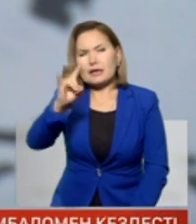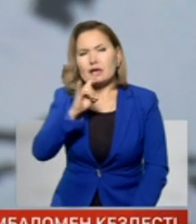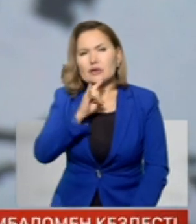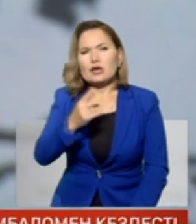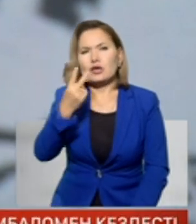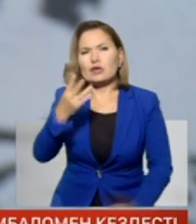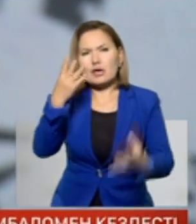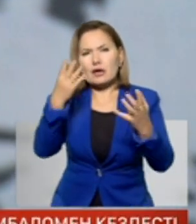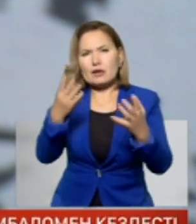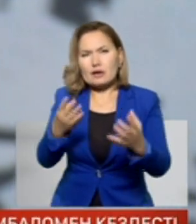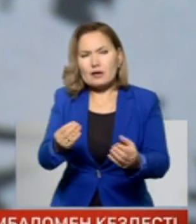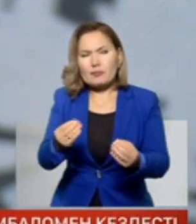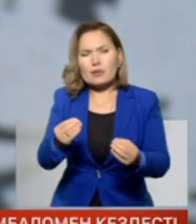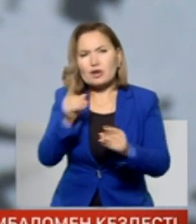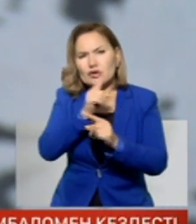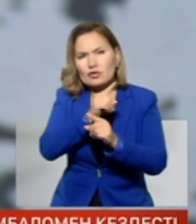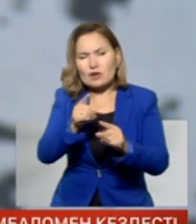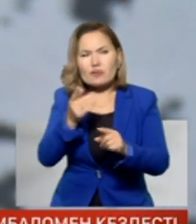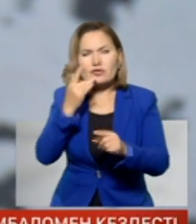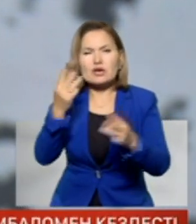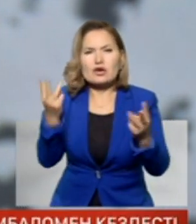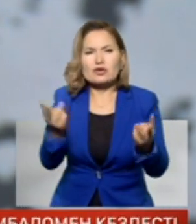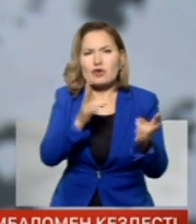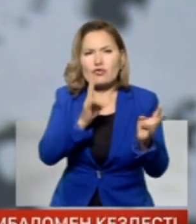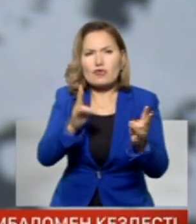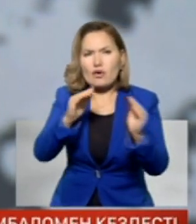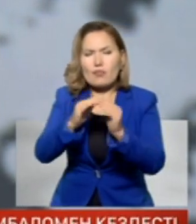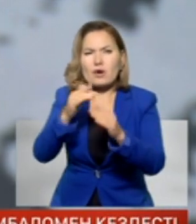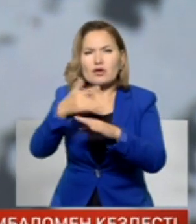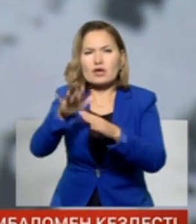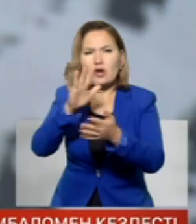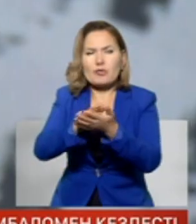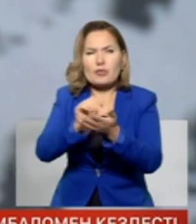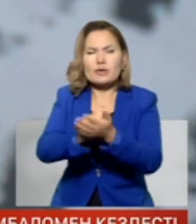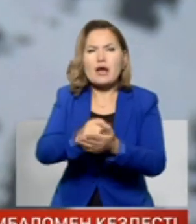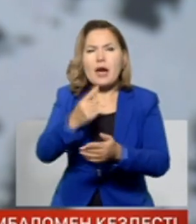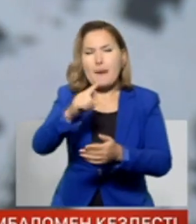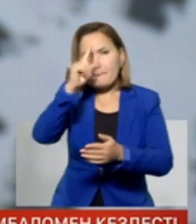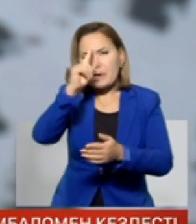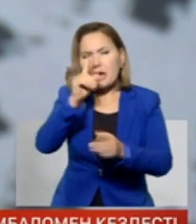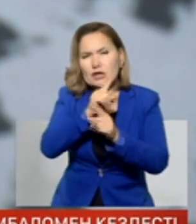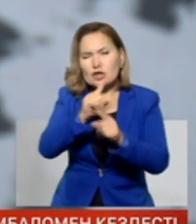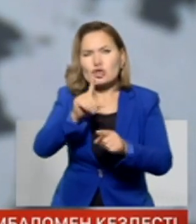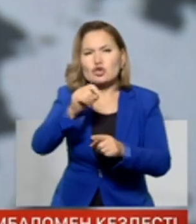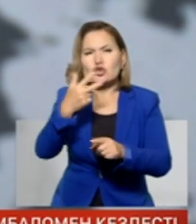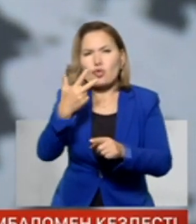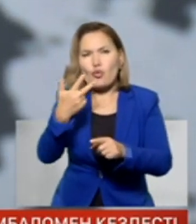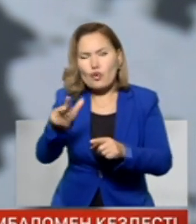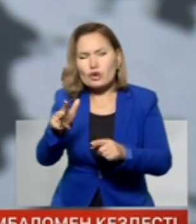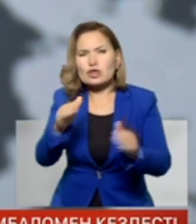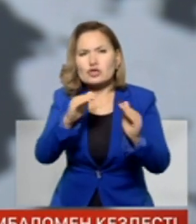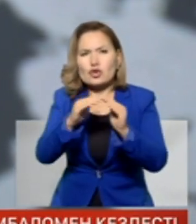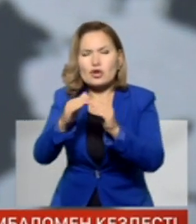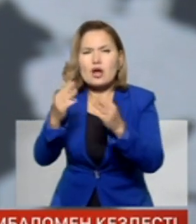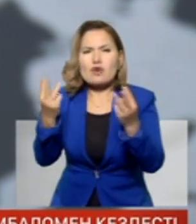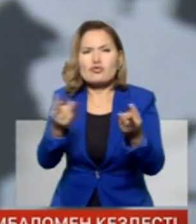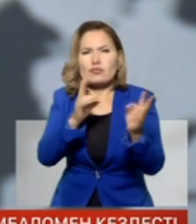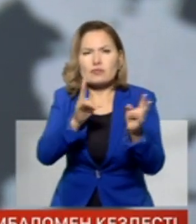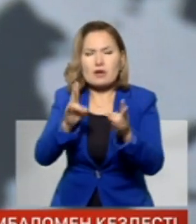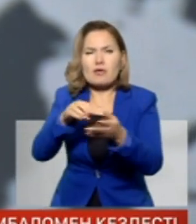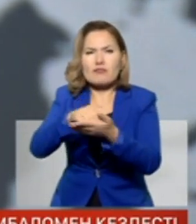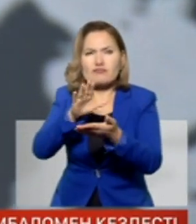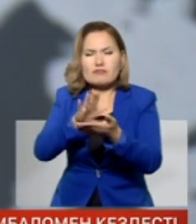Елімізде екі күннің бірінде баспан өртенеді. Бір айдың өзінде 130 жағдай тіркелген. Тұрғындар көбіне пеш жағу кезінде